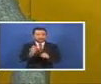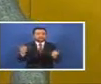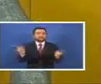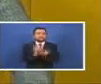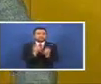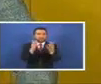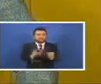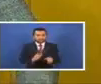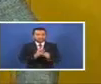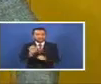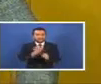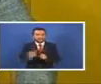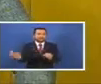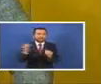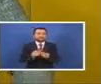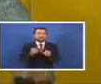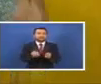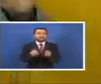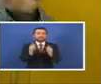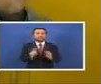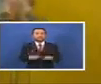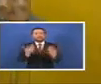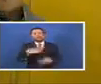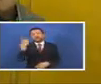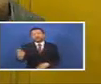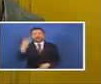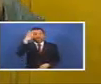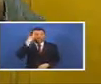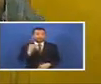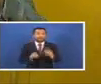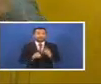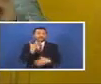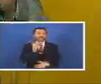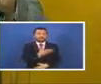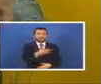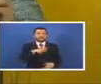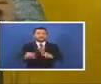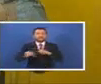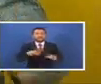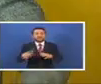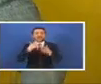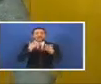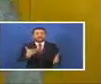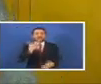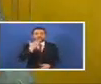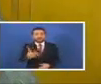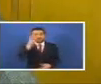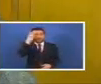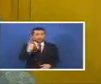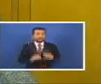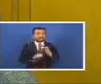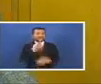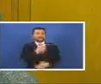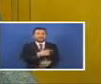ilişkilenmek, şiddeti teşvik etmek ya da başka anlama ırkçılık, nefret söylemi gibi anlamlara